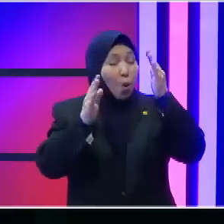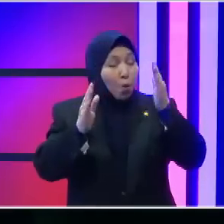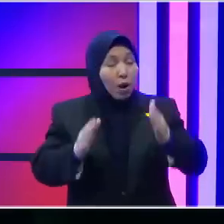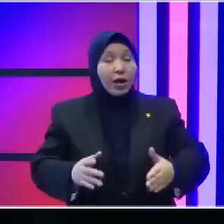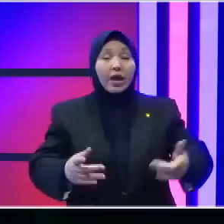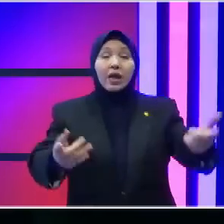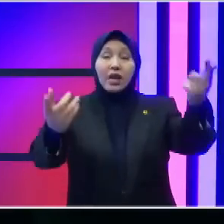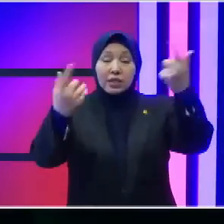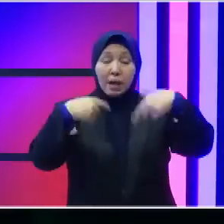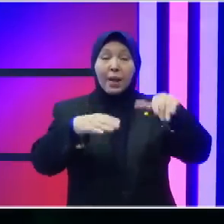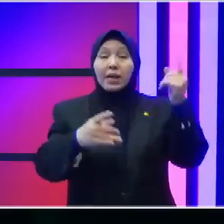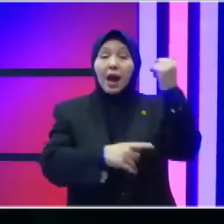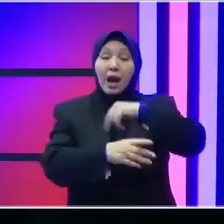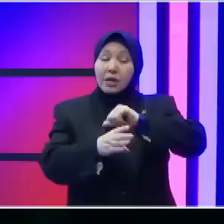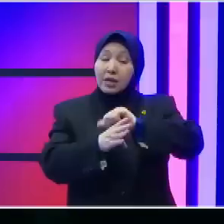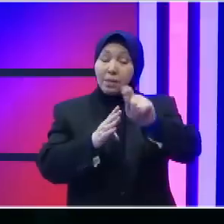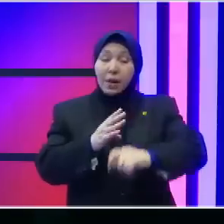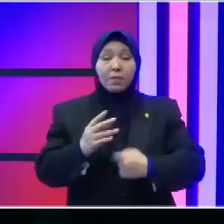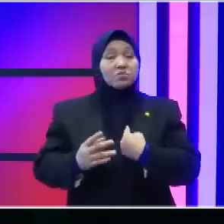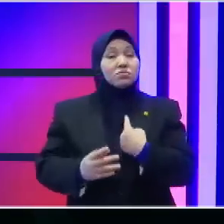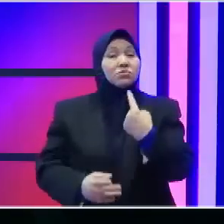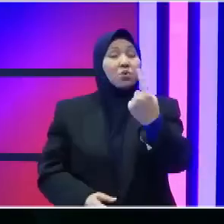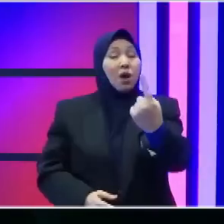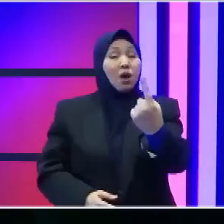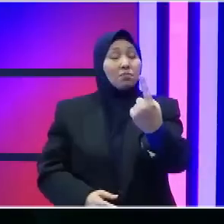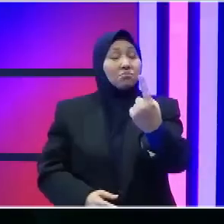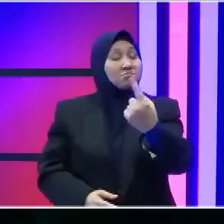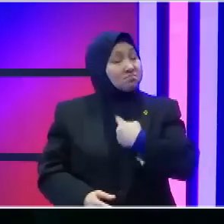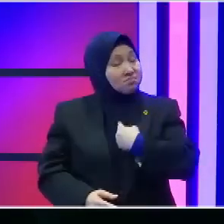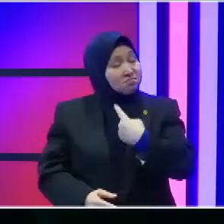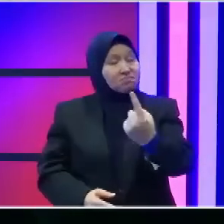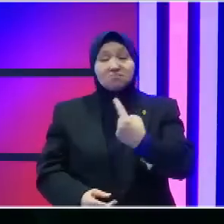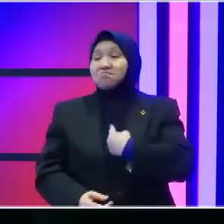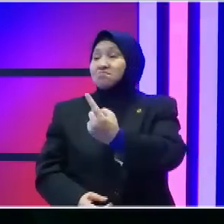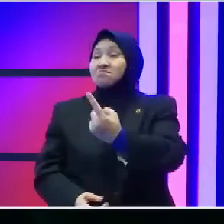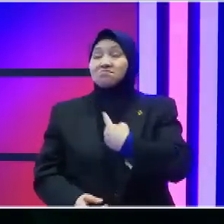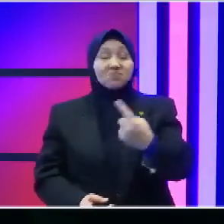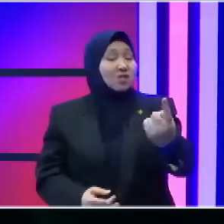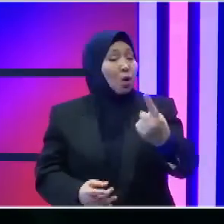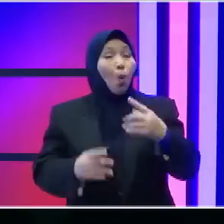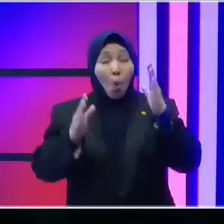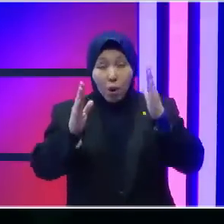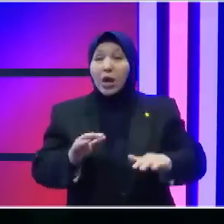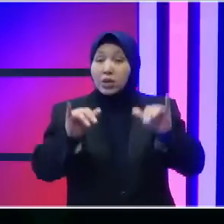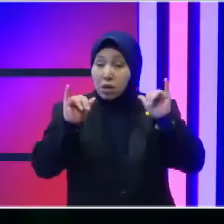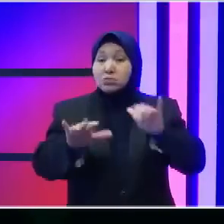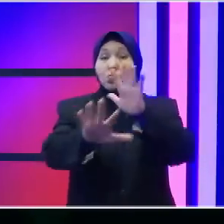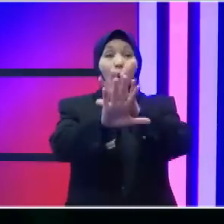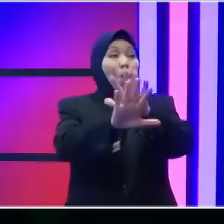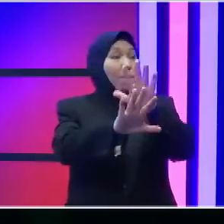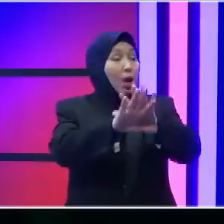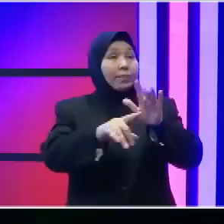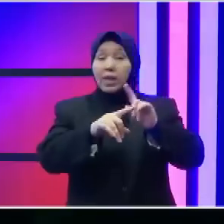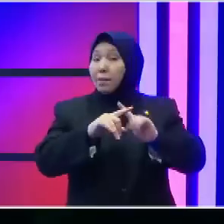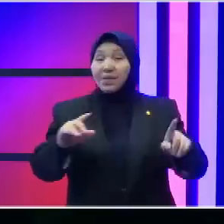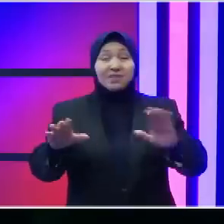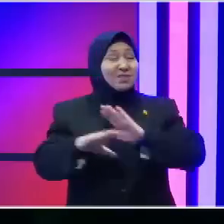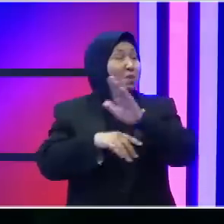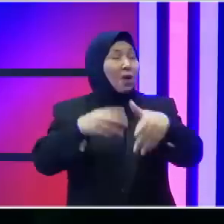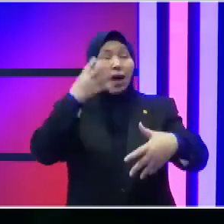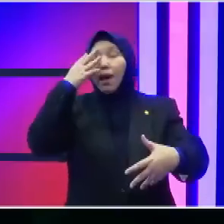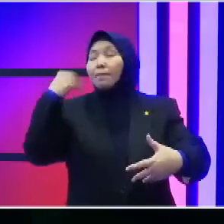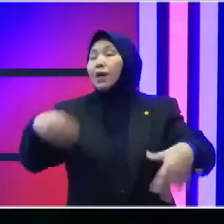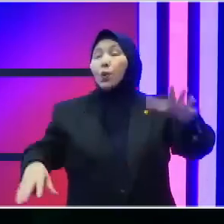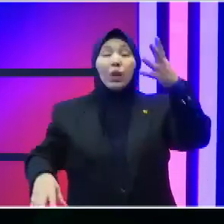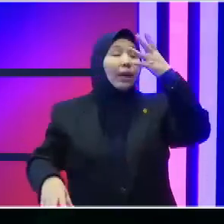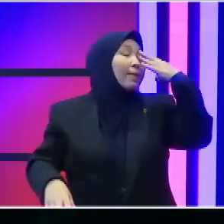datang kepada hari kiamat itu seorang-seorang Ustaz, ya. Seorang diri. Memang semua orang ramai, tetapi ke masing-masing tidak mengindahkan